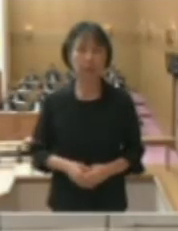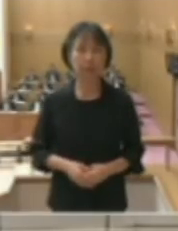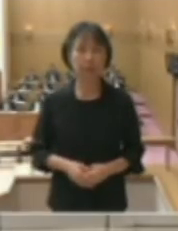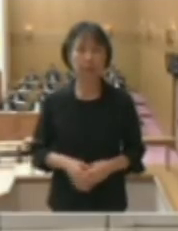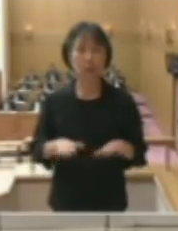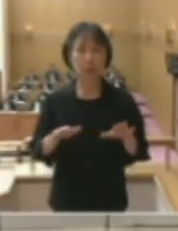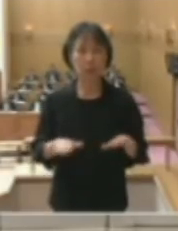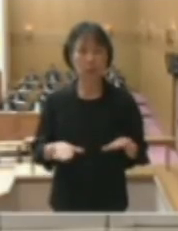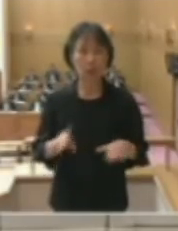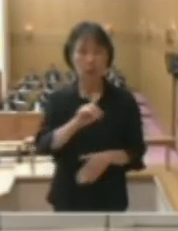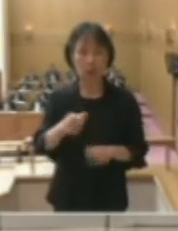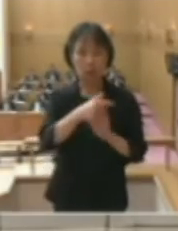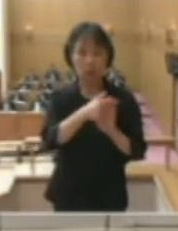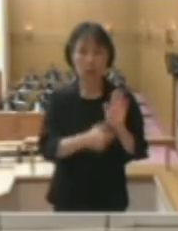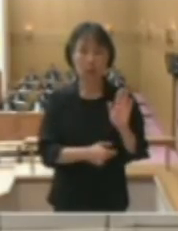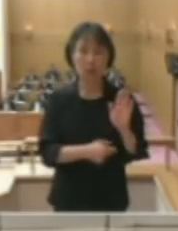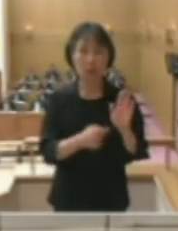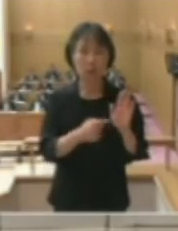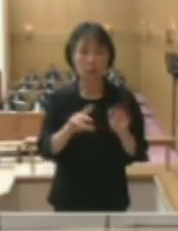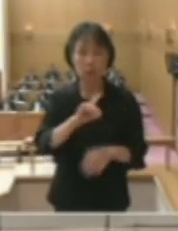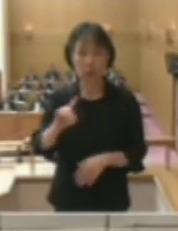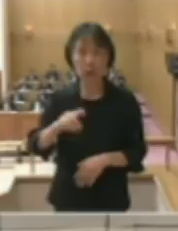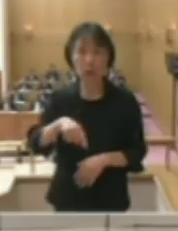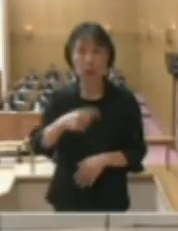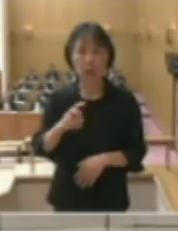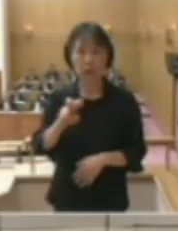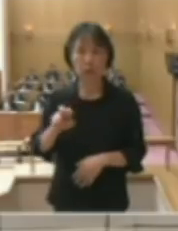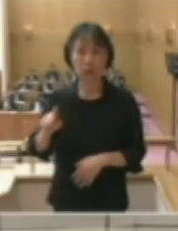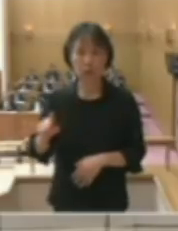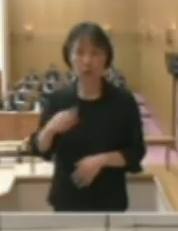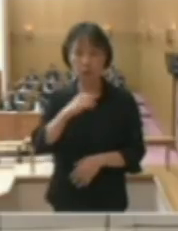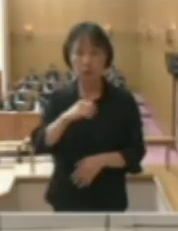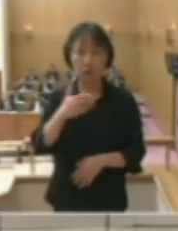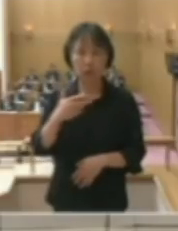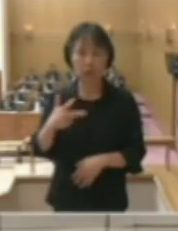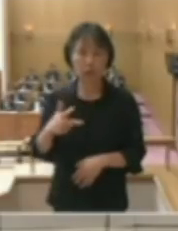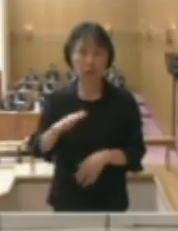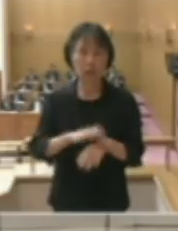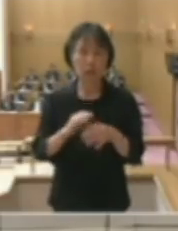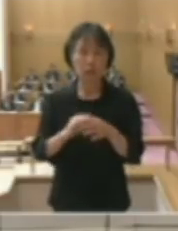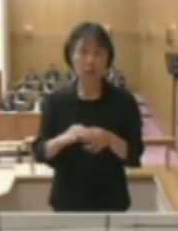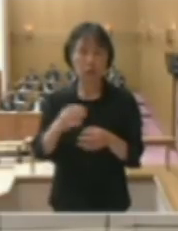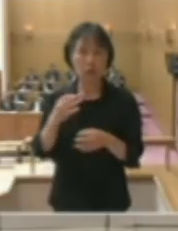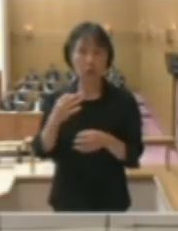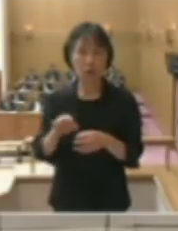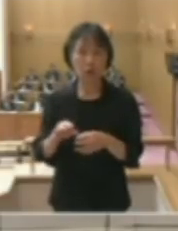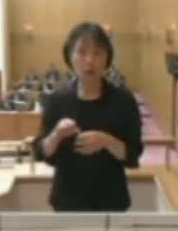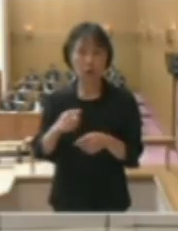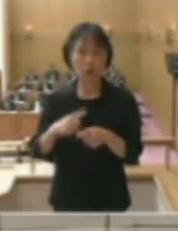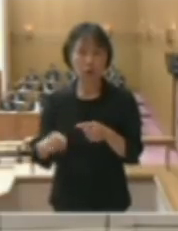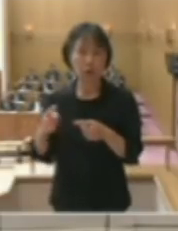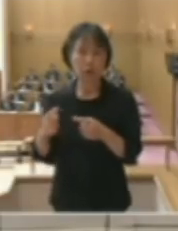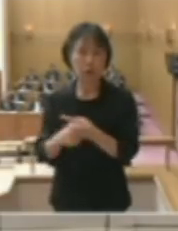いま議題となっております、議第121号福山市手数料条例の一部改正について